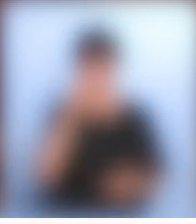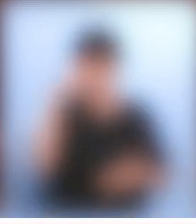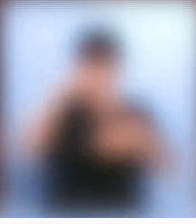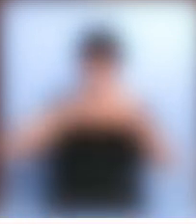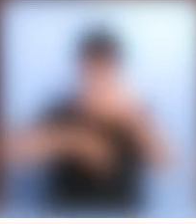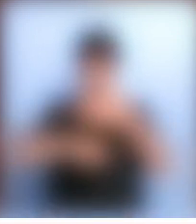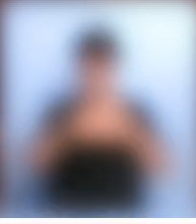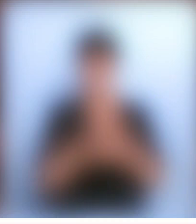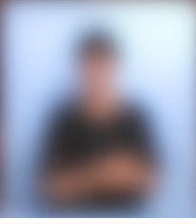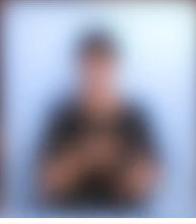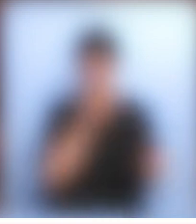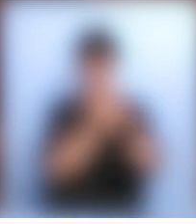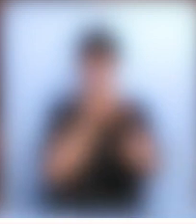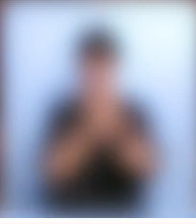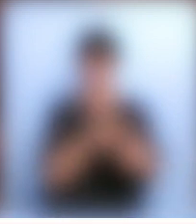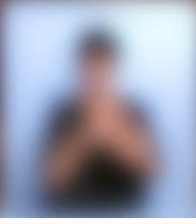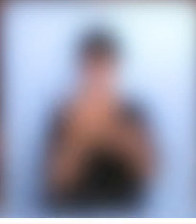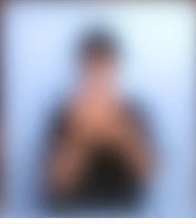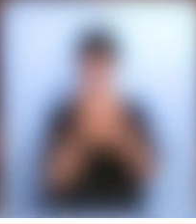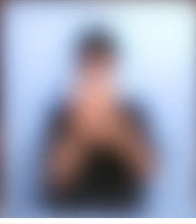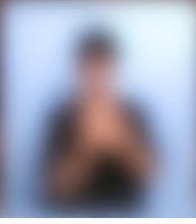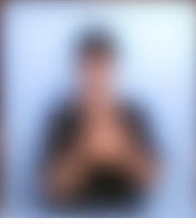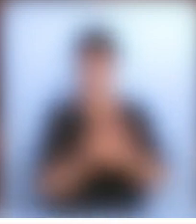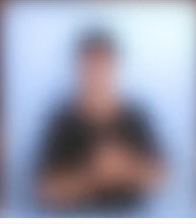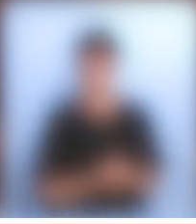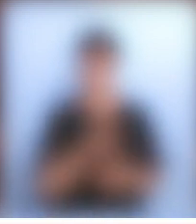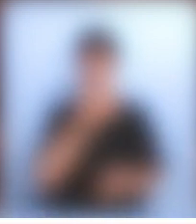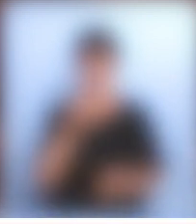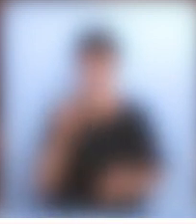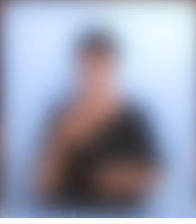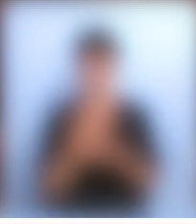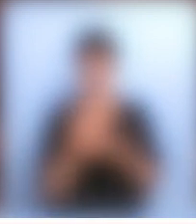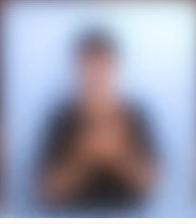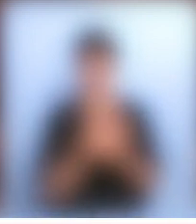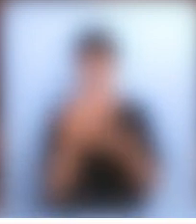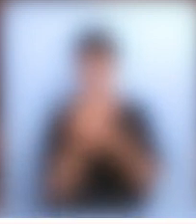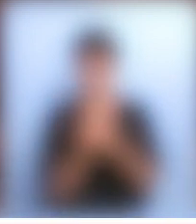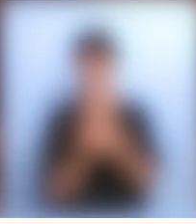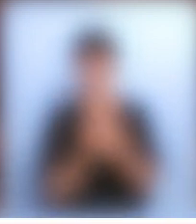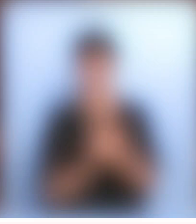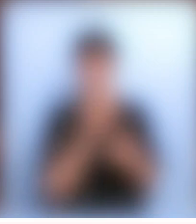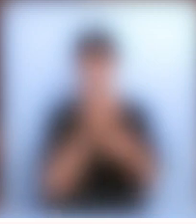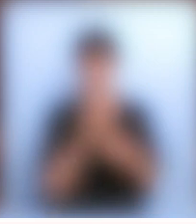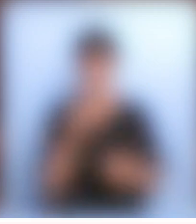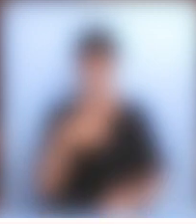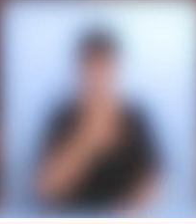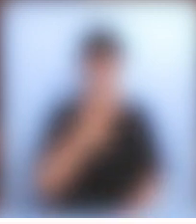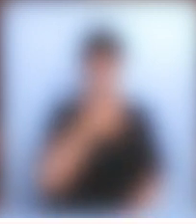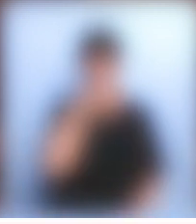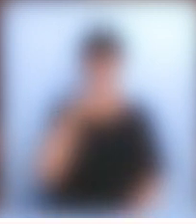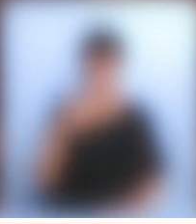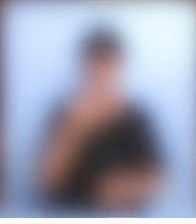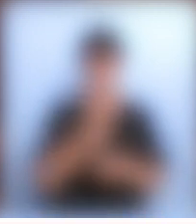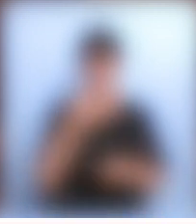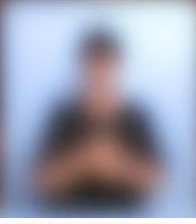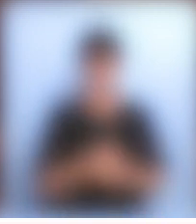一個 management review 啊，嚇，即係一個管理嘅檢討咧，你更加要質疑，如果佢做咁